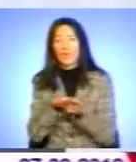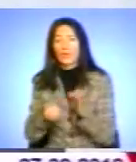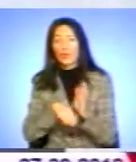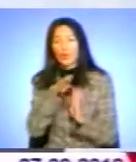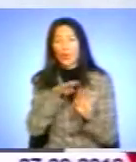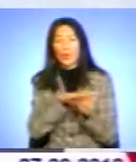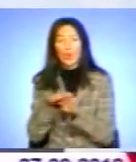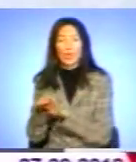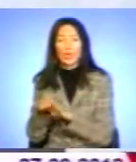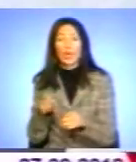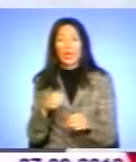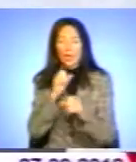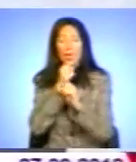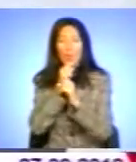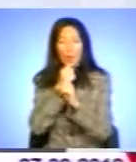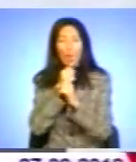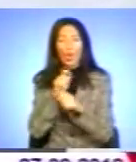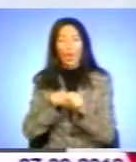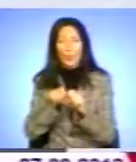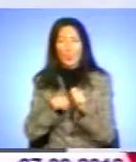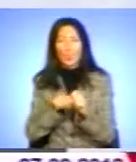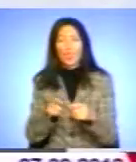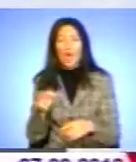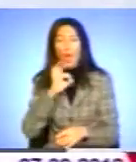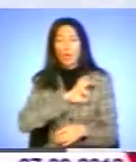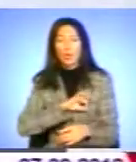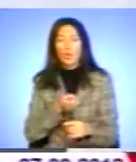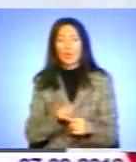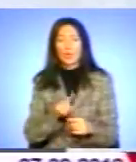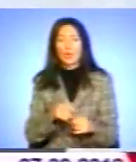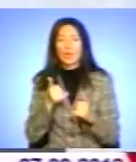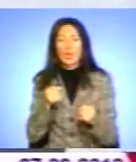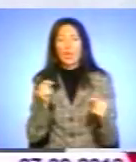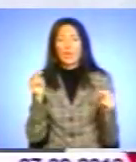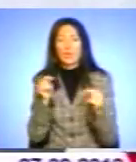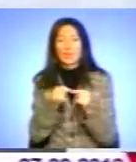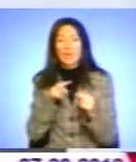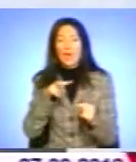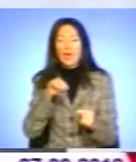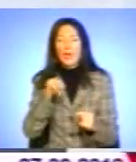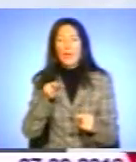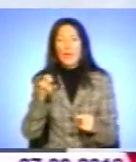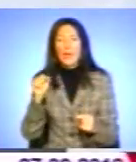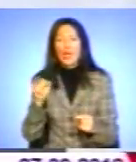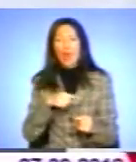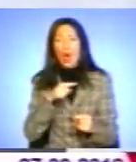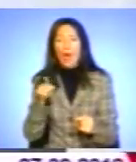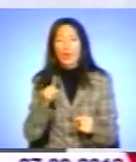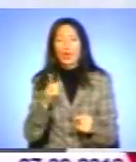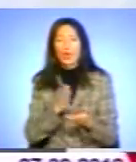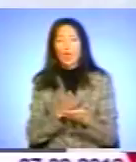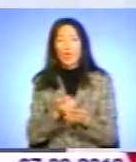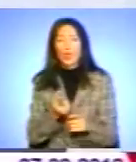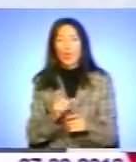лабораторне обстеження. Ви знаєте, користуємося цим для визначення ліпідограми, що є дуже важливо для